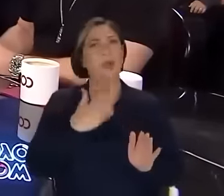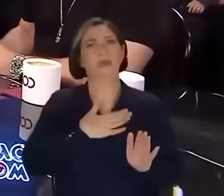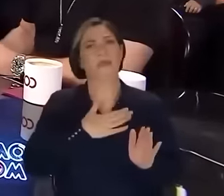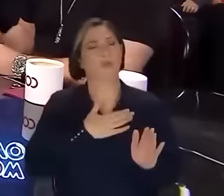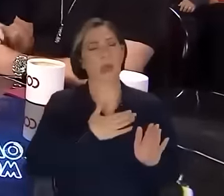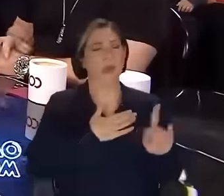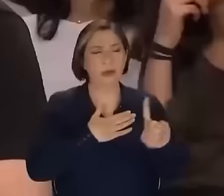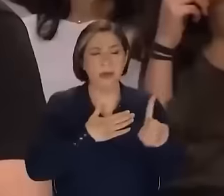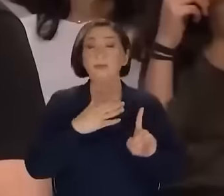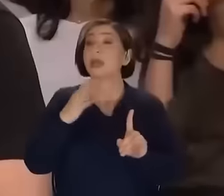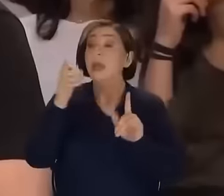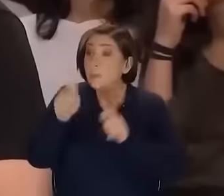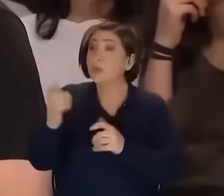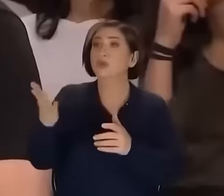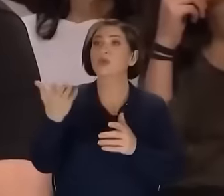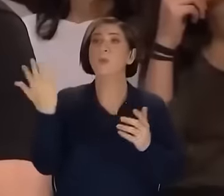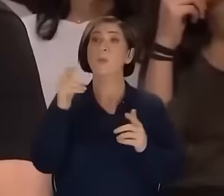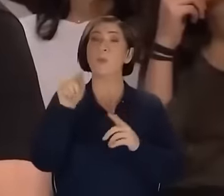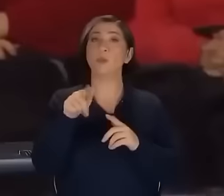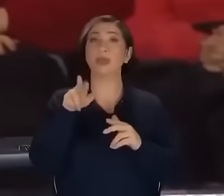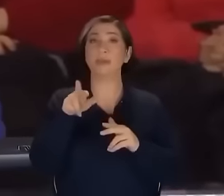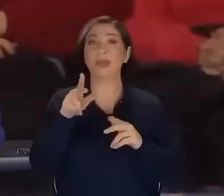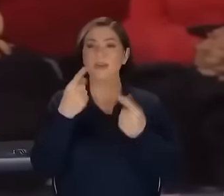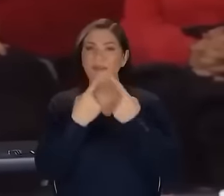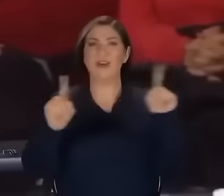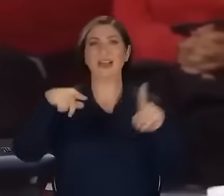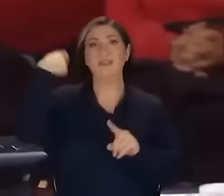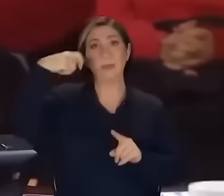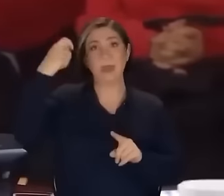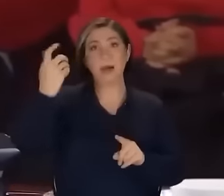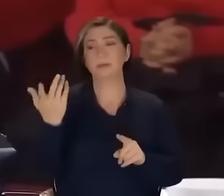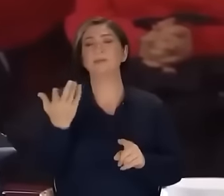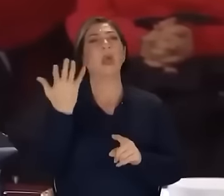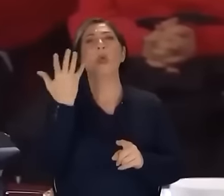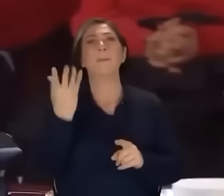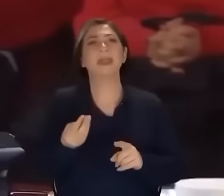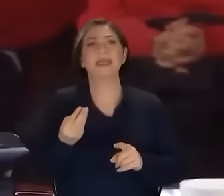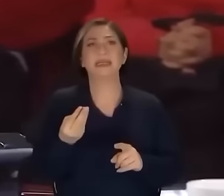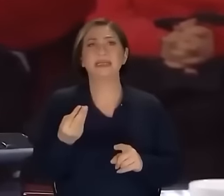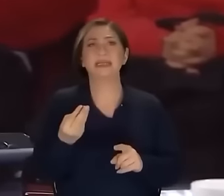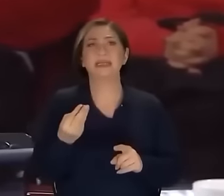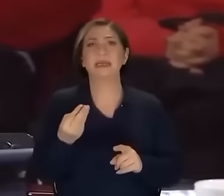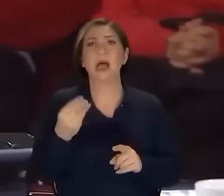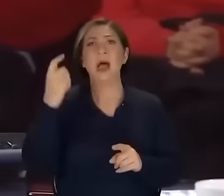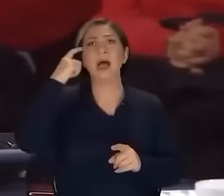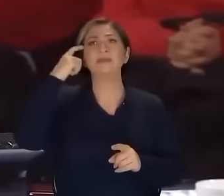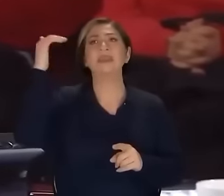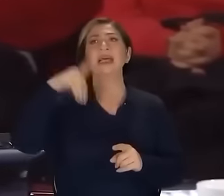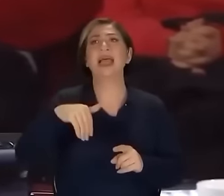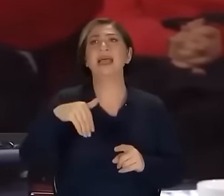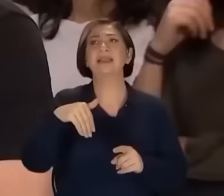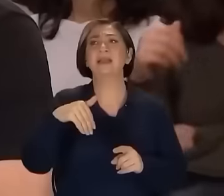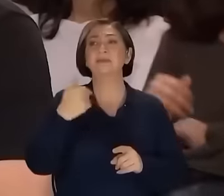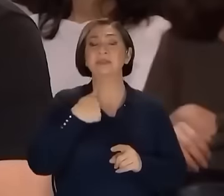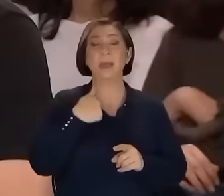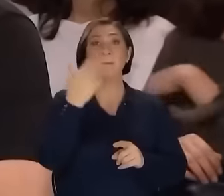yok estağfurullah ama canım. Ama yapıyorsun. Yani çünkü mesela böyle epizodik filmler... Mesela ne olabilir? İşte aklımıza gelenler... Bizde